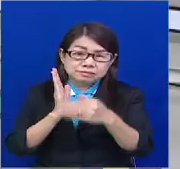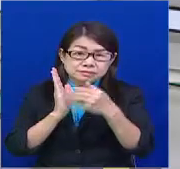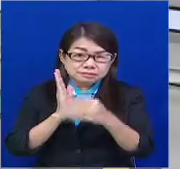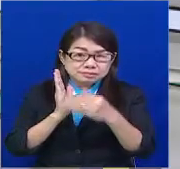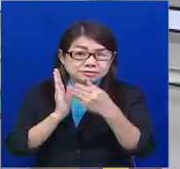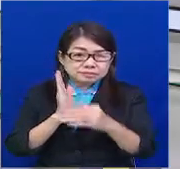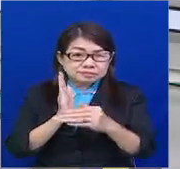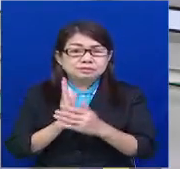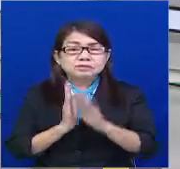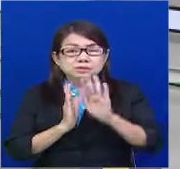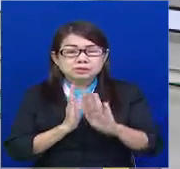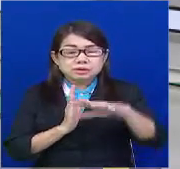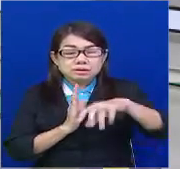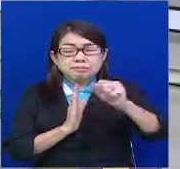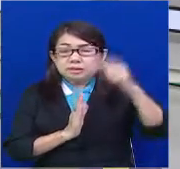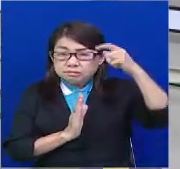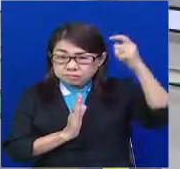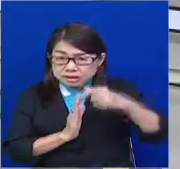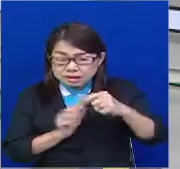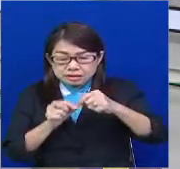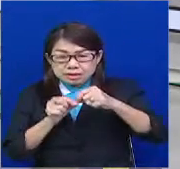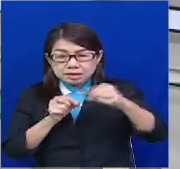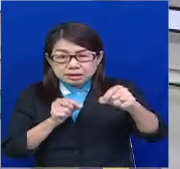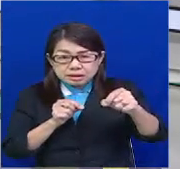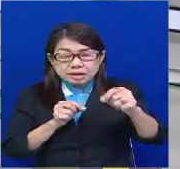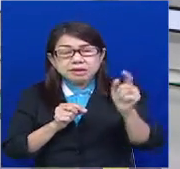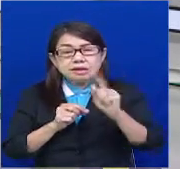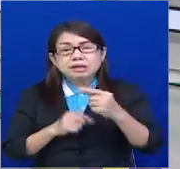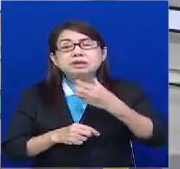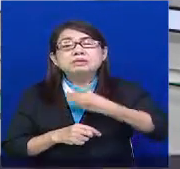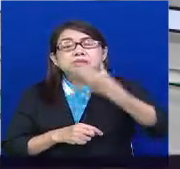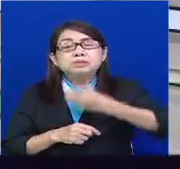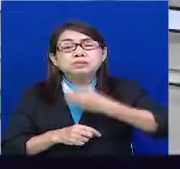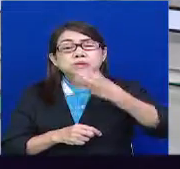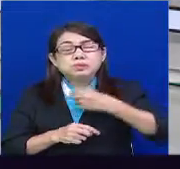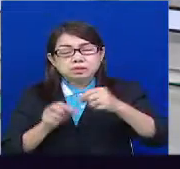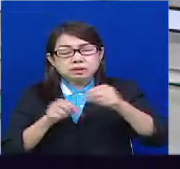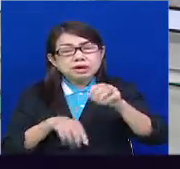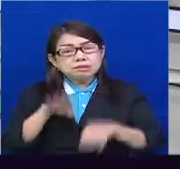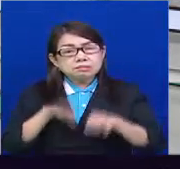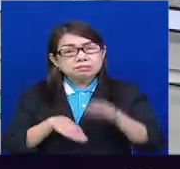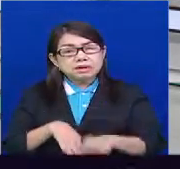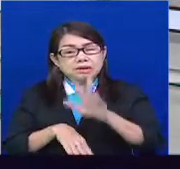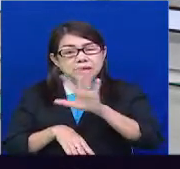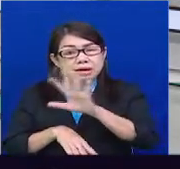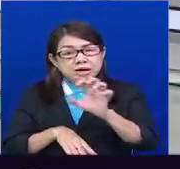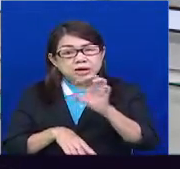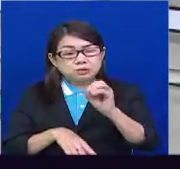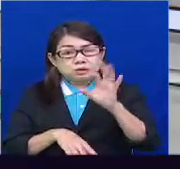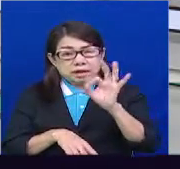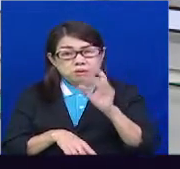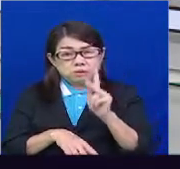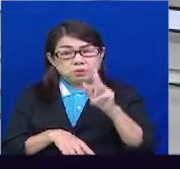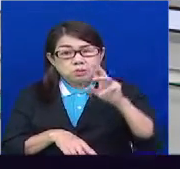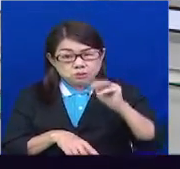เฉียงเหนือของเนปีดอนะฮะระยะทางก็เลยห่างจากทางด้านของแม่ฮ่องสรถึง 509กมแต่ว่าการสั่น